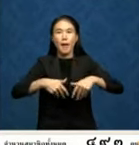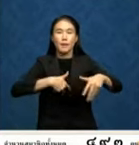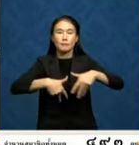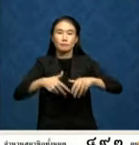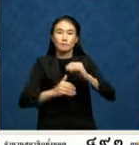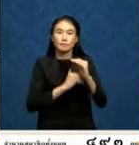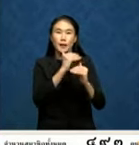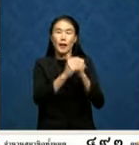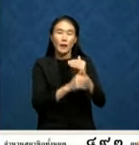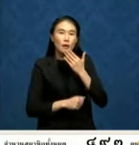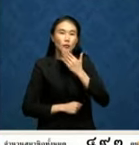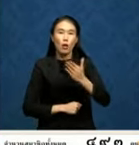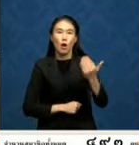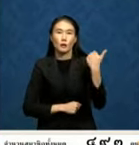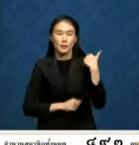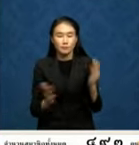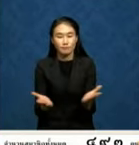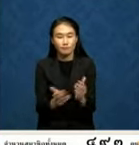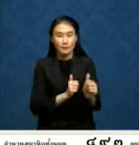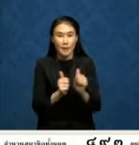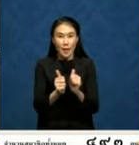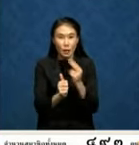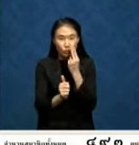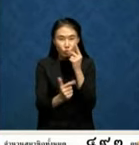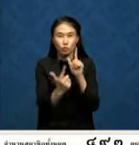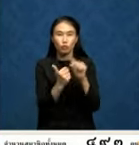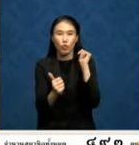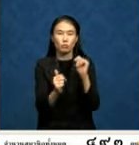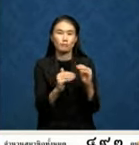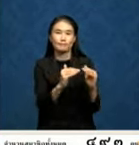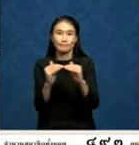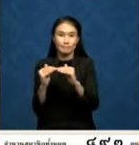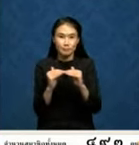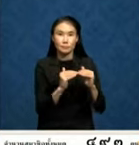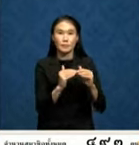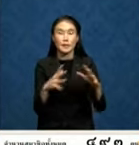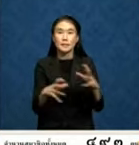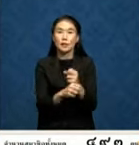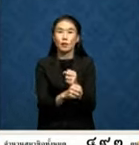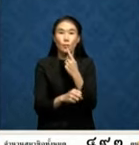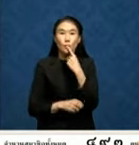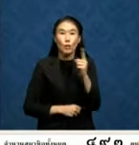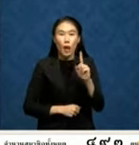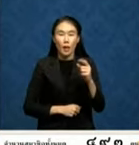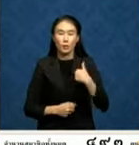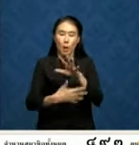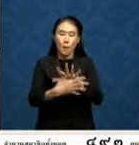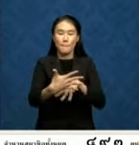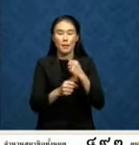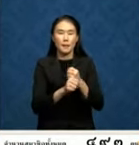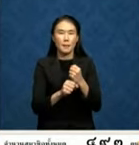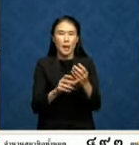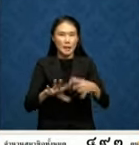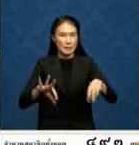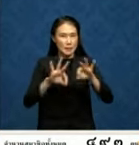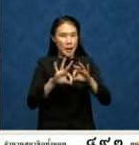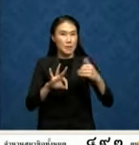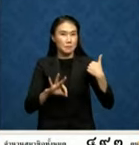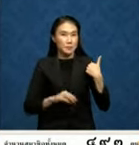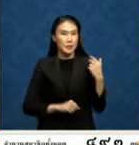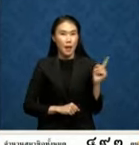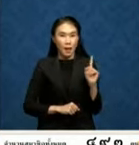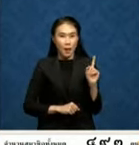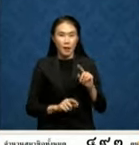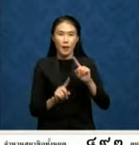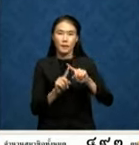งยืนและส่งเสริมการแข่งขันให้เหมาะสมเป็นธรรมโดยสรุปการดำเนินงานที่สำคัญดังต่อไปนี้